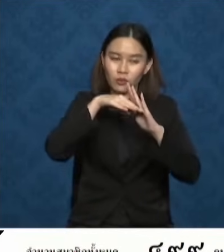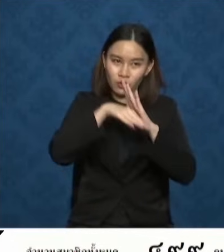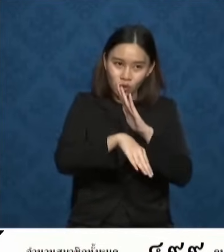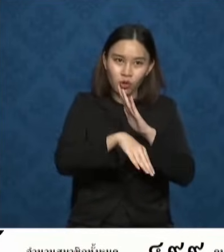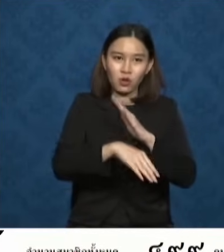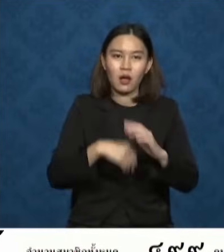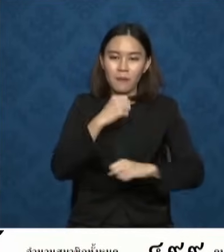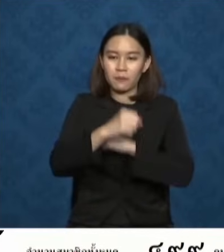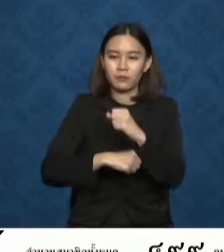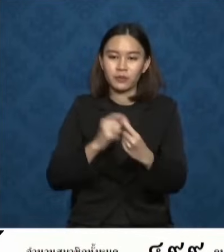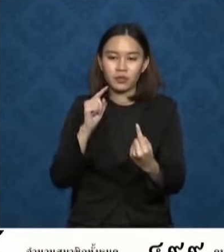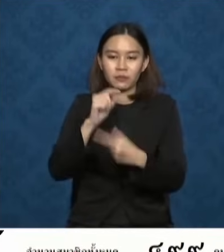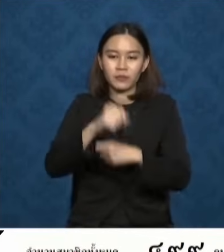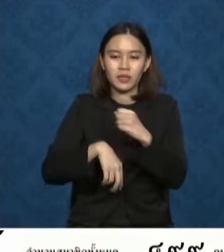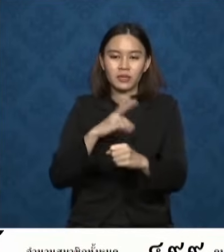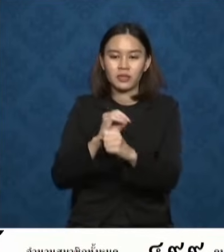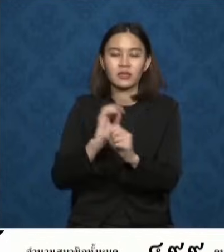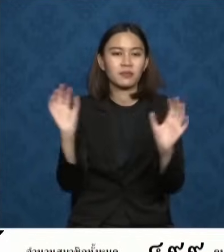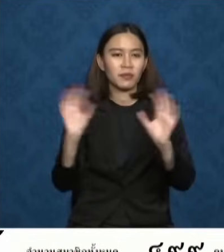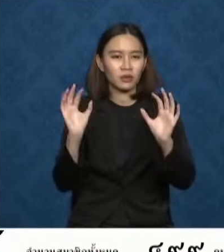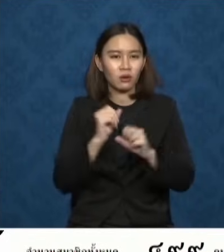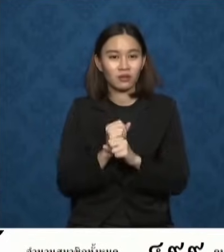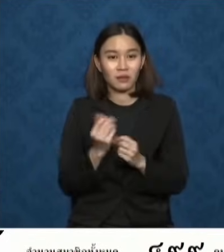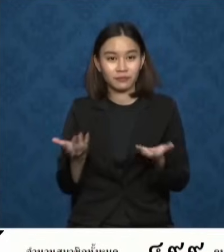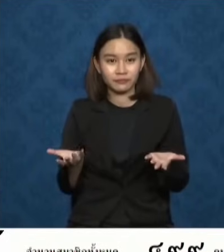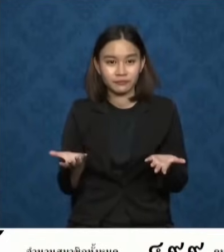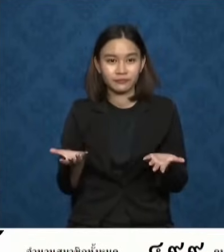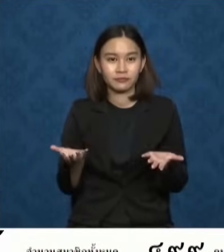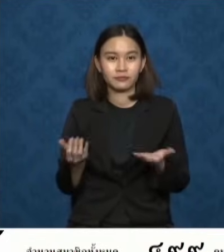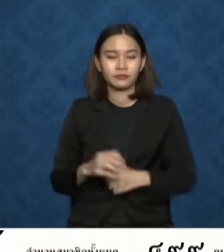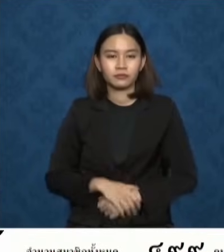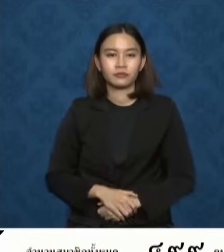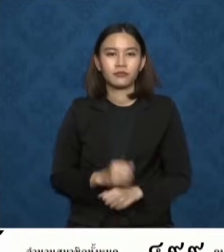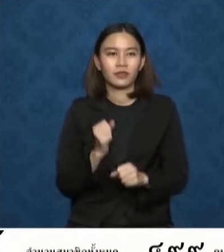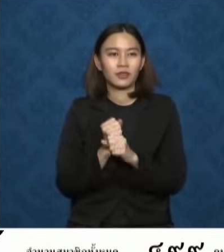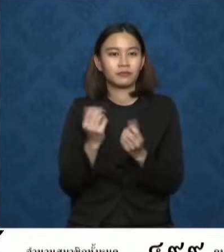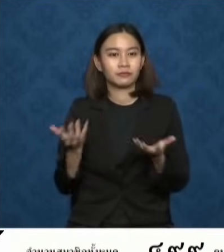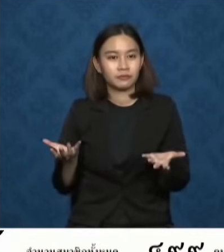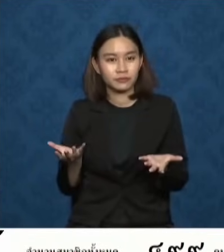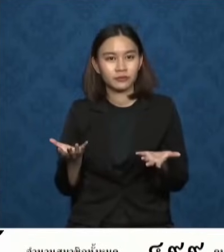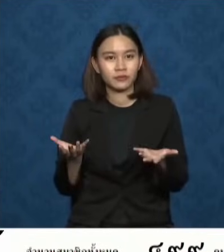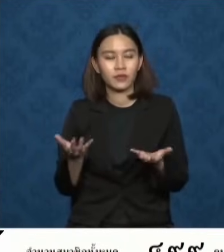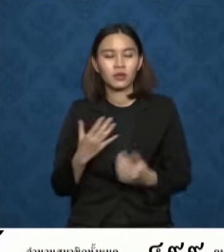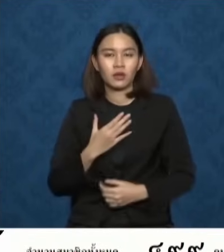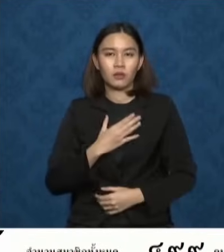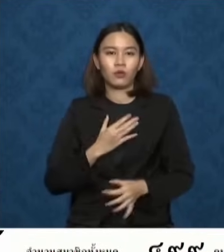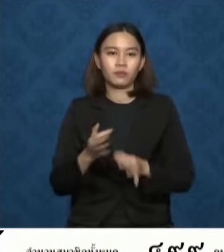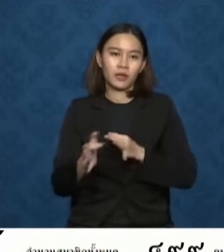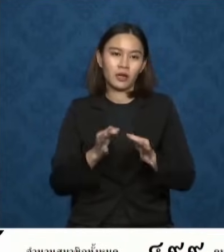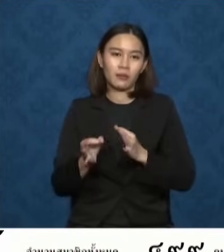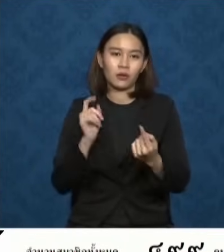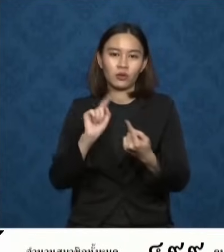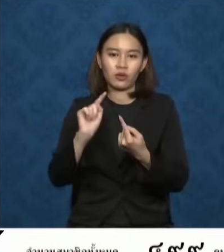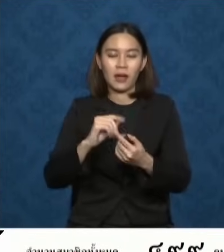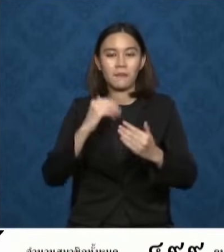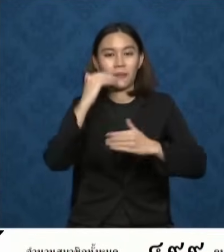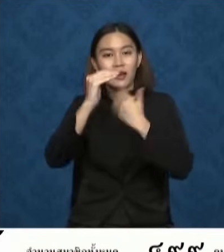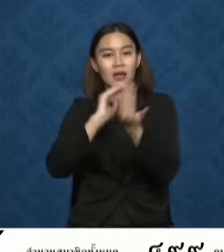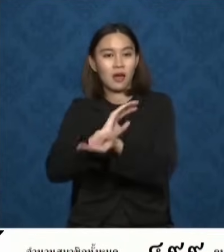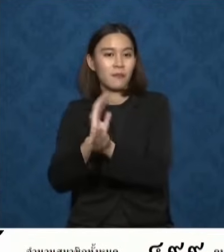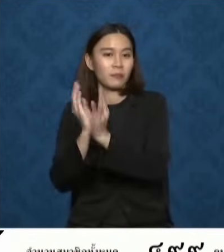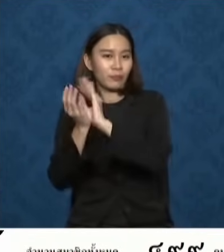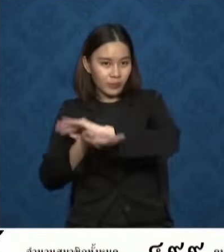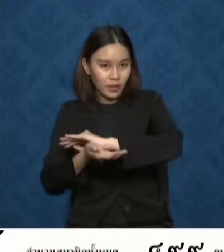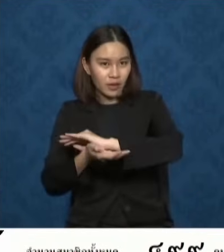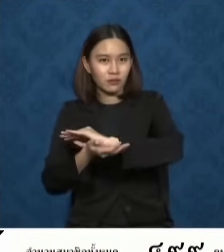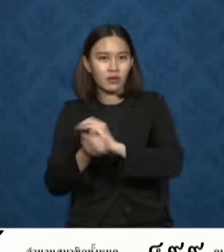ไม่ต้องถึงปี70ทำอย่างไรครับทำอย่างไรนี่ผมกราบเรียนท่านว่าการปฏิรูปนี่มัน